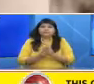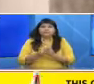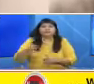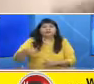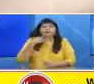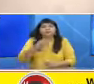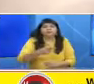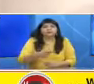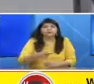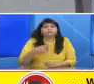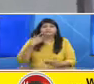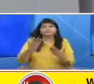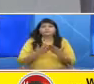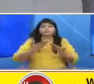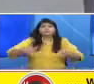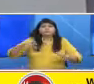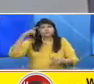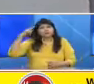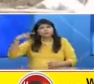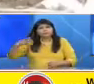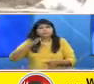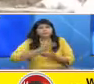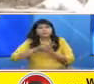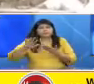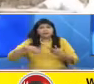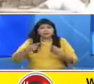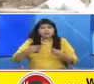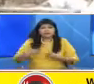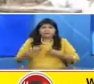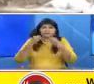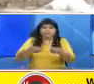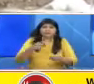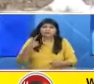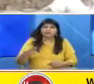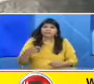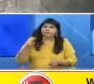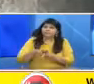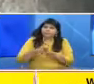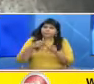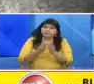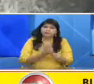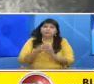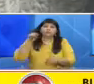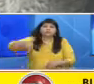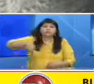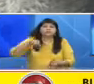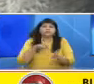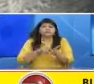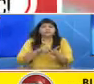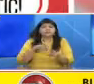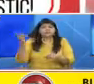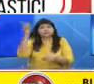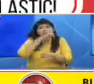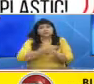उन्हें न केवल खुले में शौच से मुक्त भारत समर्पित करेंगे, बल्कि उस दिन